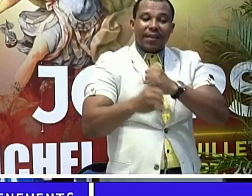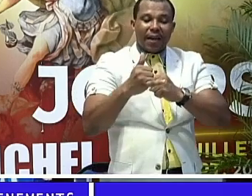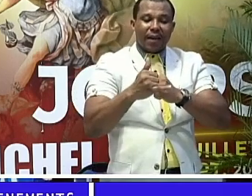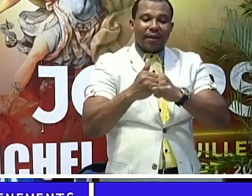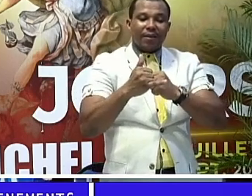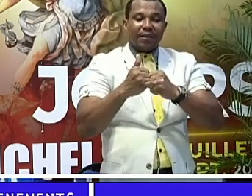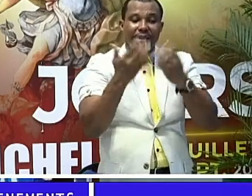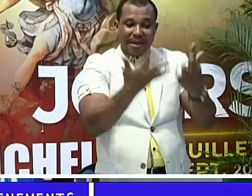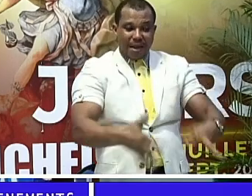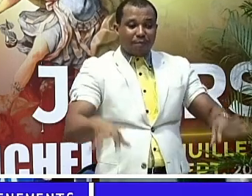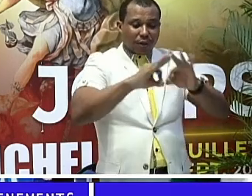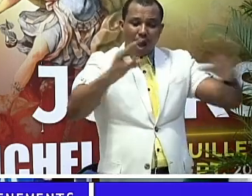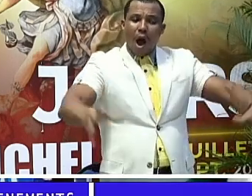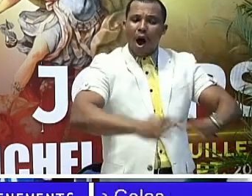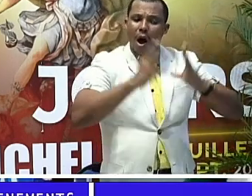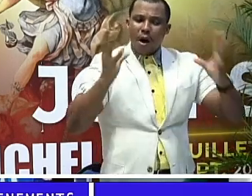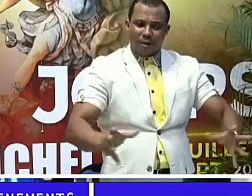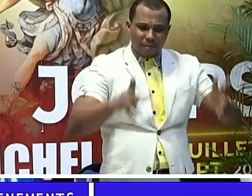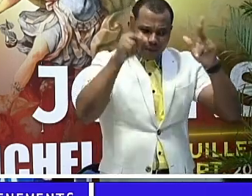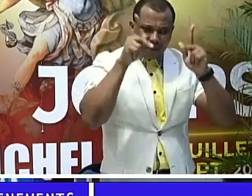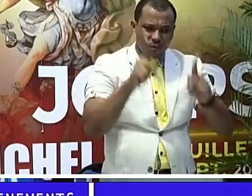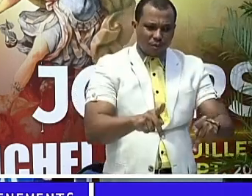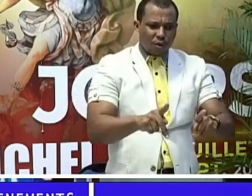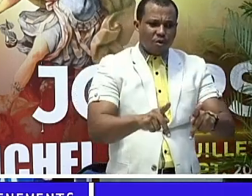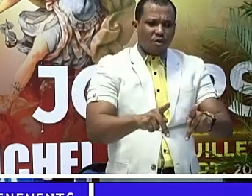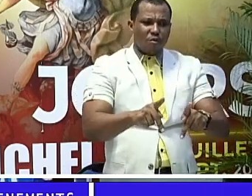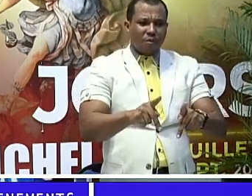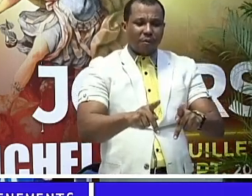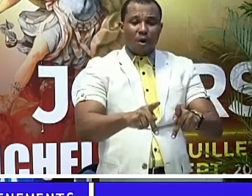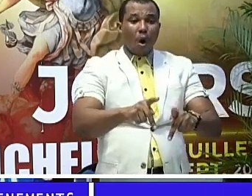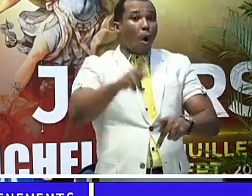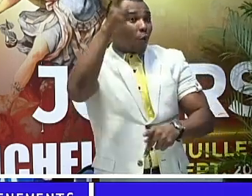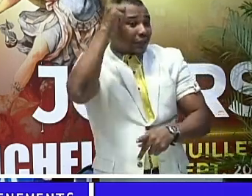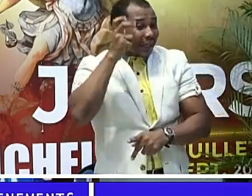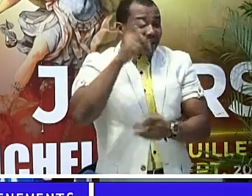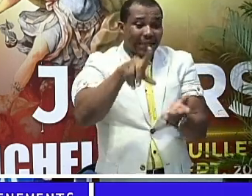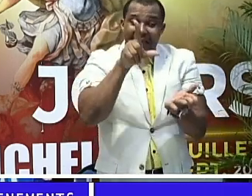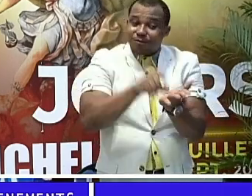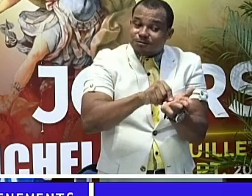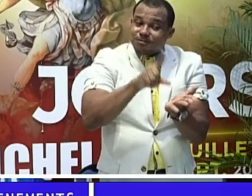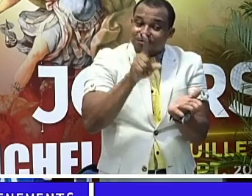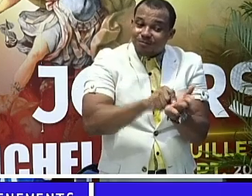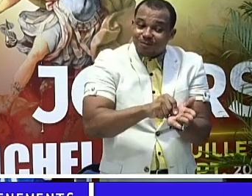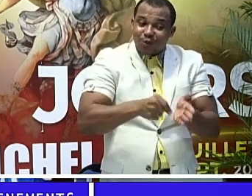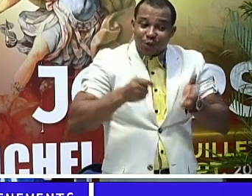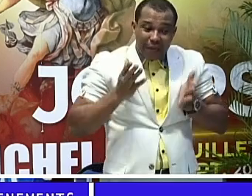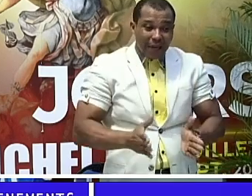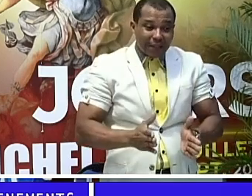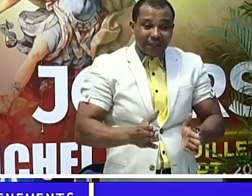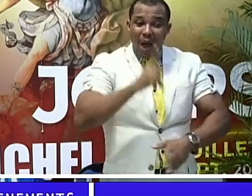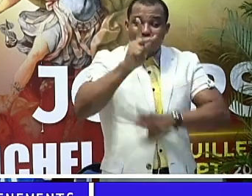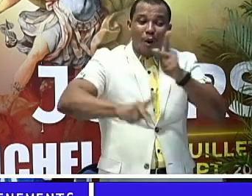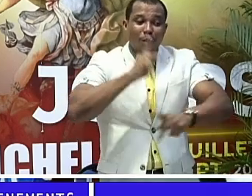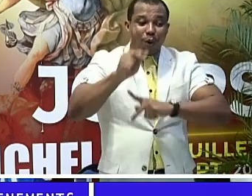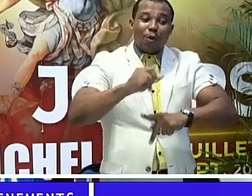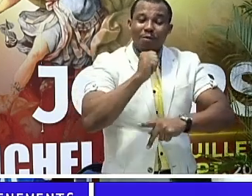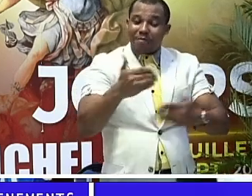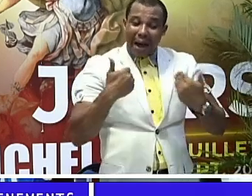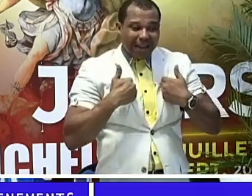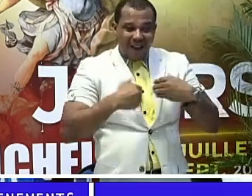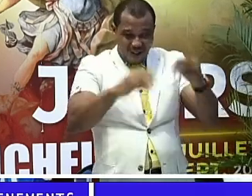Comme si, bon bon monde, ou tant de qui journaliste, moun n'a pas une formation de base sur ça